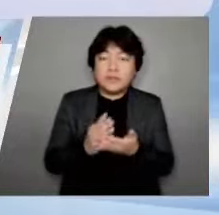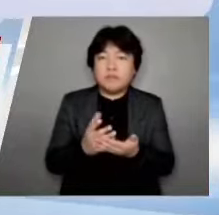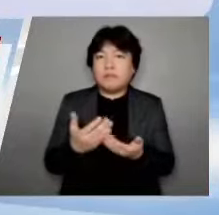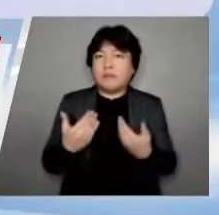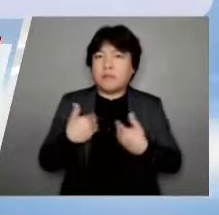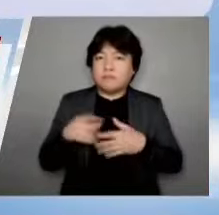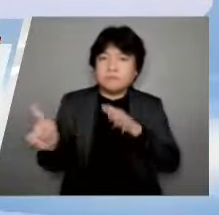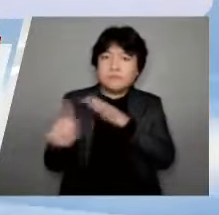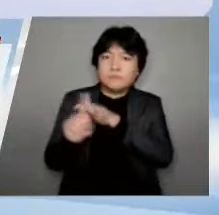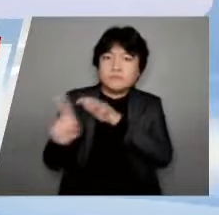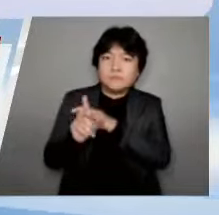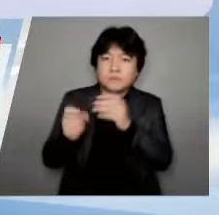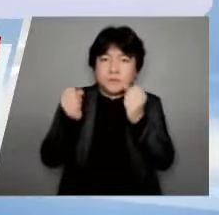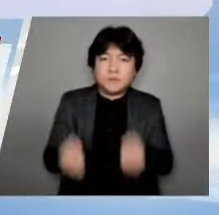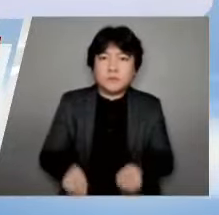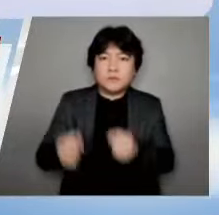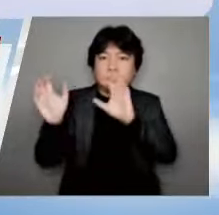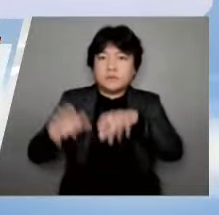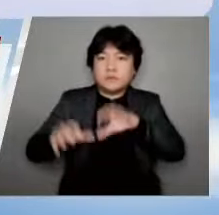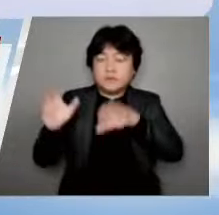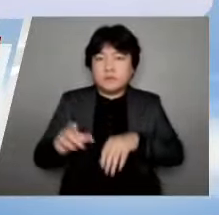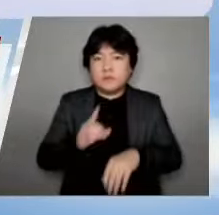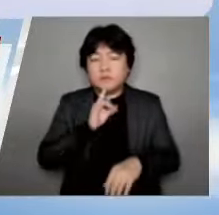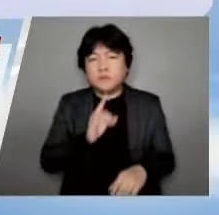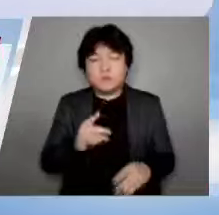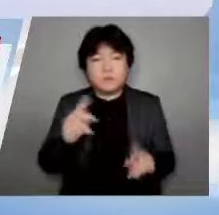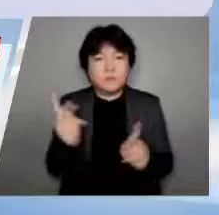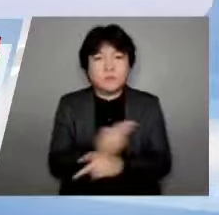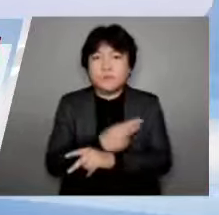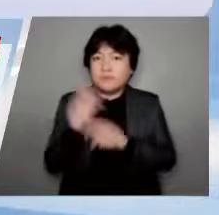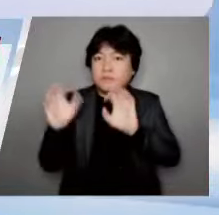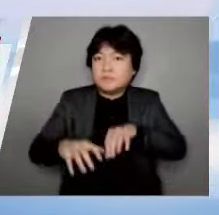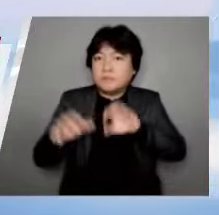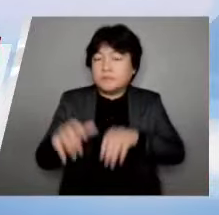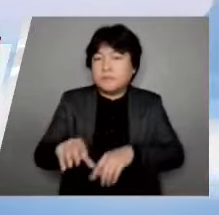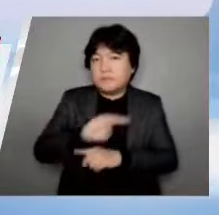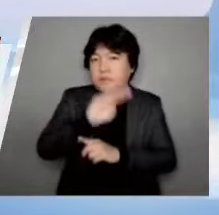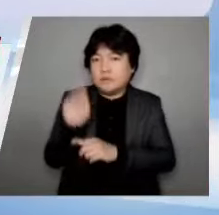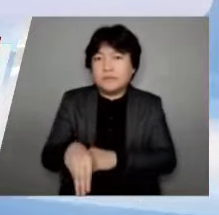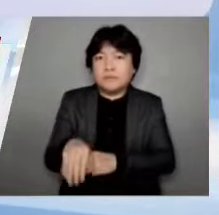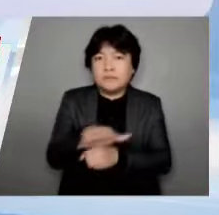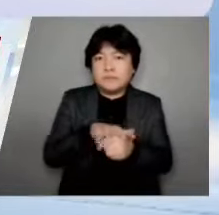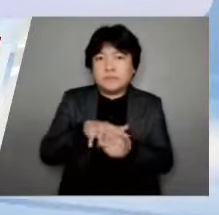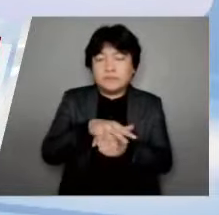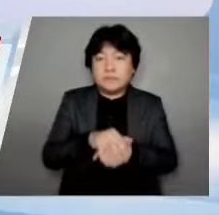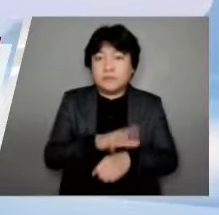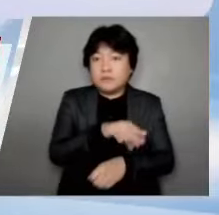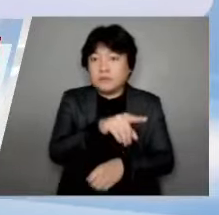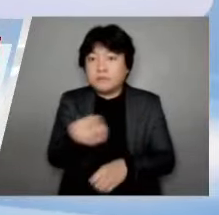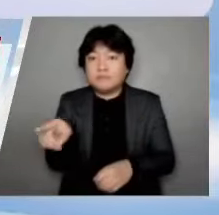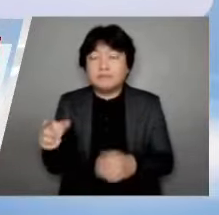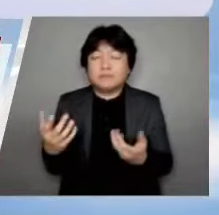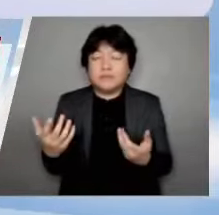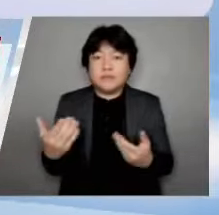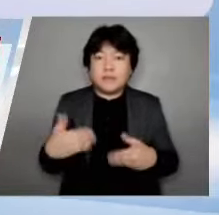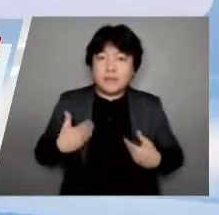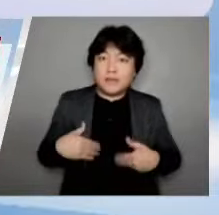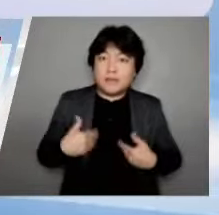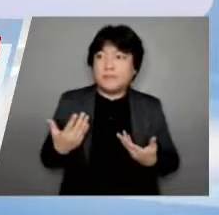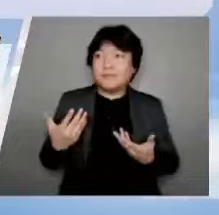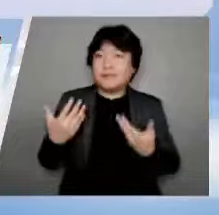Ngayon nga po, naka-heavy rainfall pa tayo dito sa Metro Manila. Huwag po tayo masyado magkumpiyansa. You know,